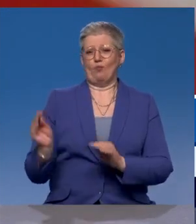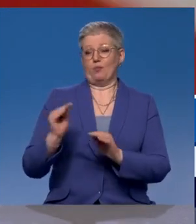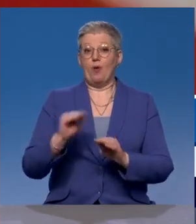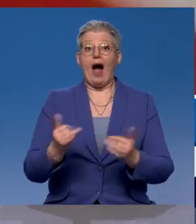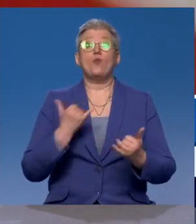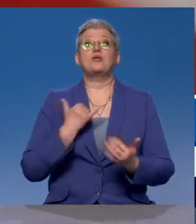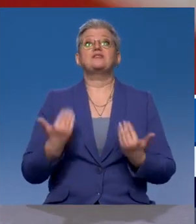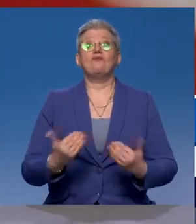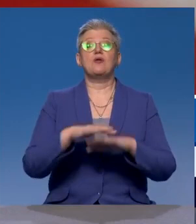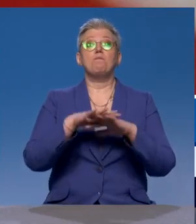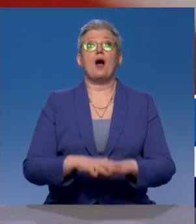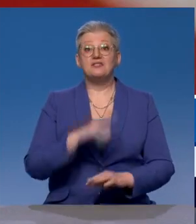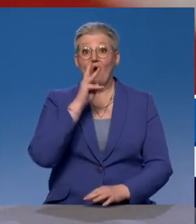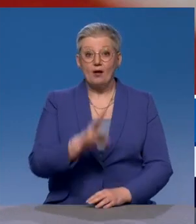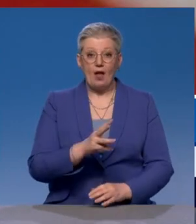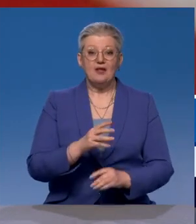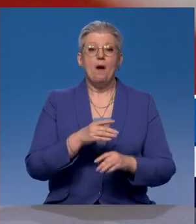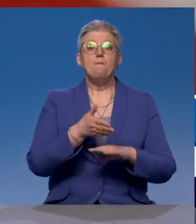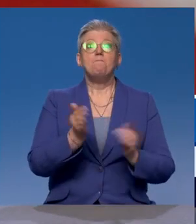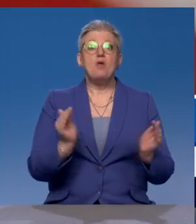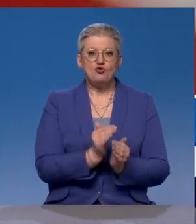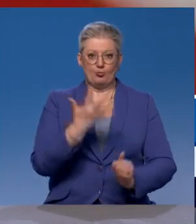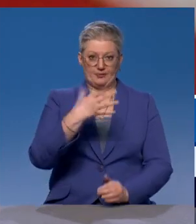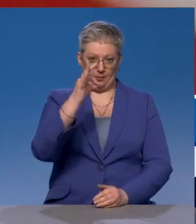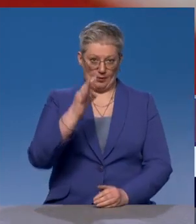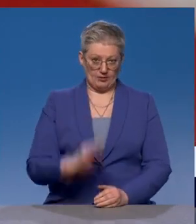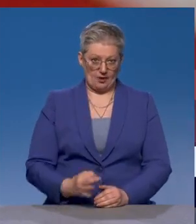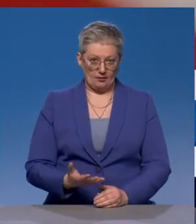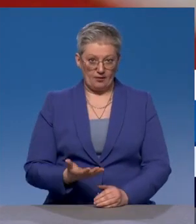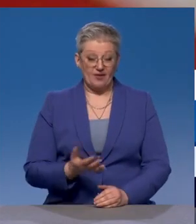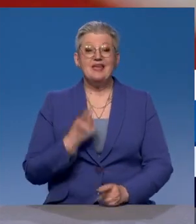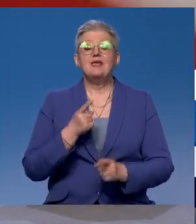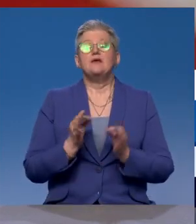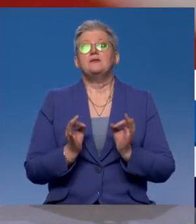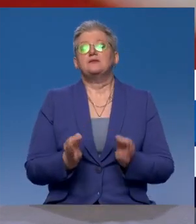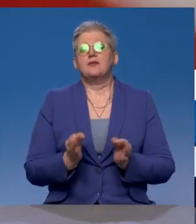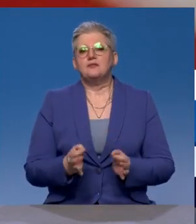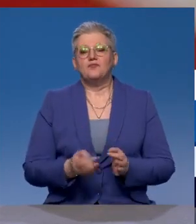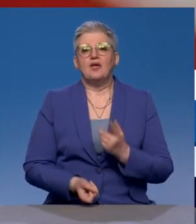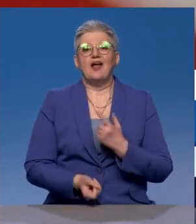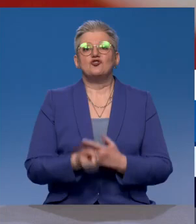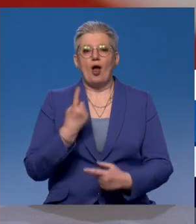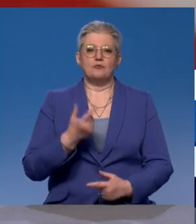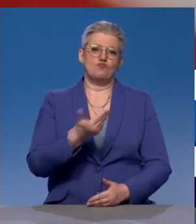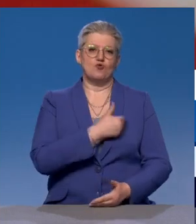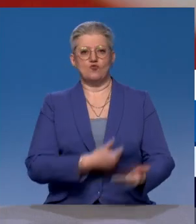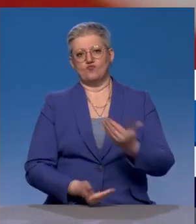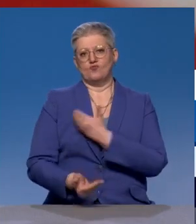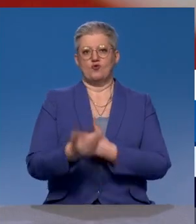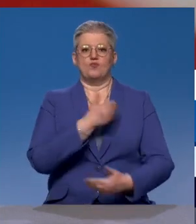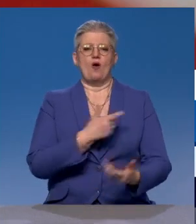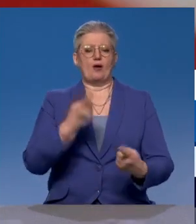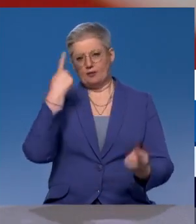сегодня базовый оклад меньше, чем половина в оплате труда медицинских работников. И, естественно, рождается волюнтаризм, какие-то там коллективные